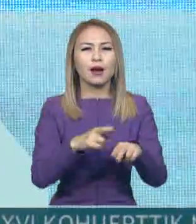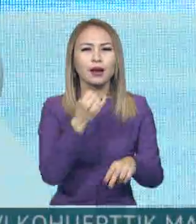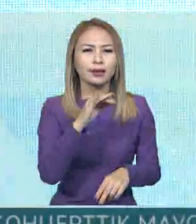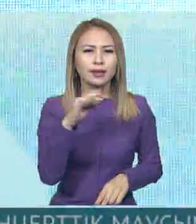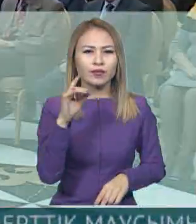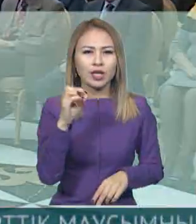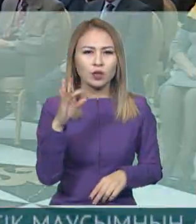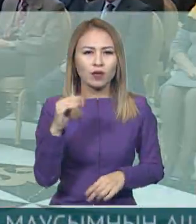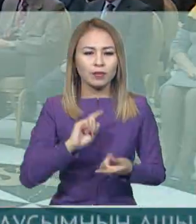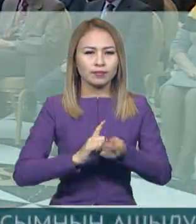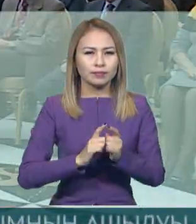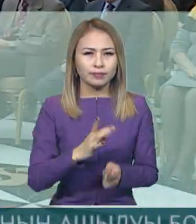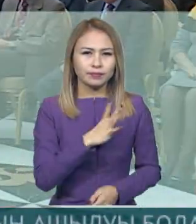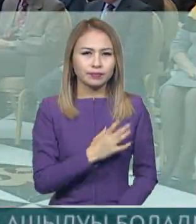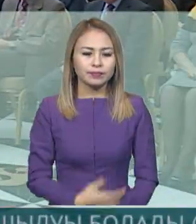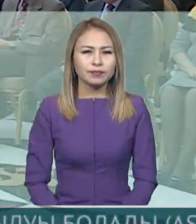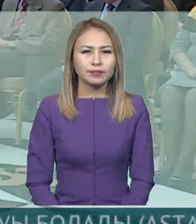Аида Эвазова аударған.